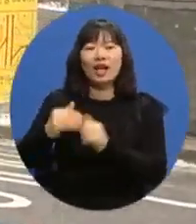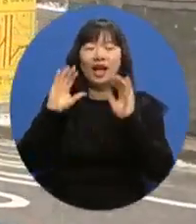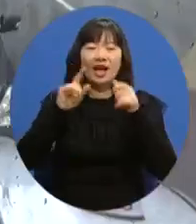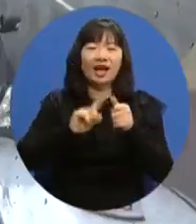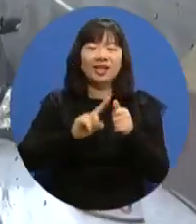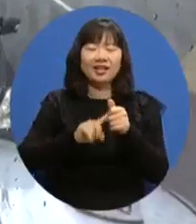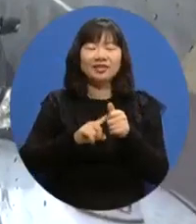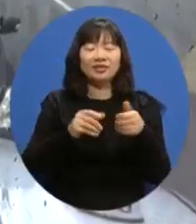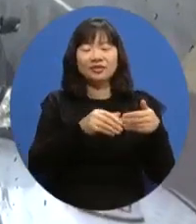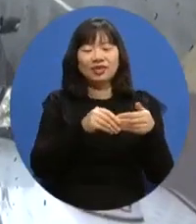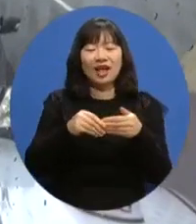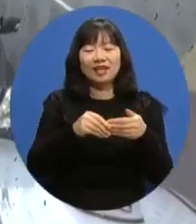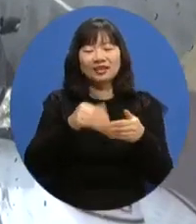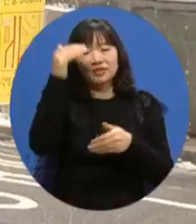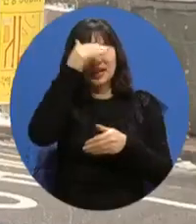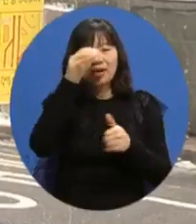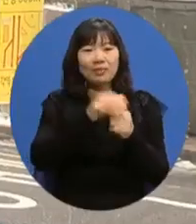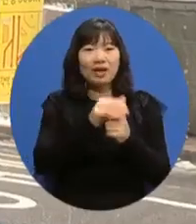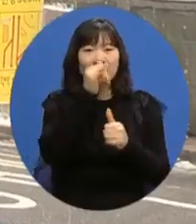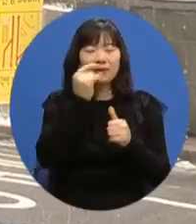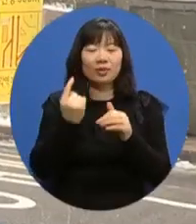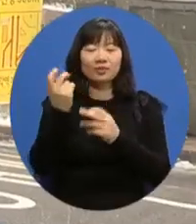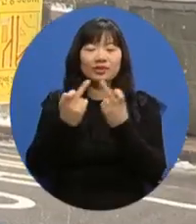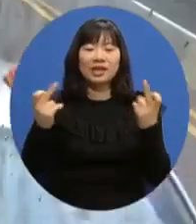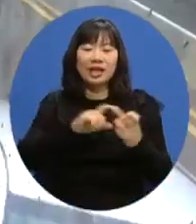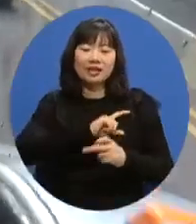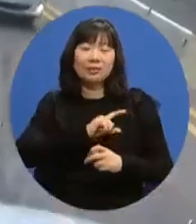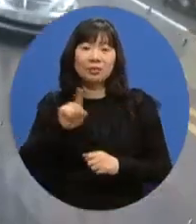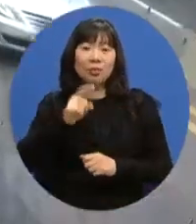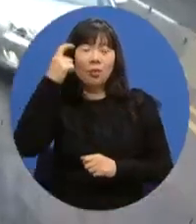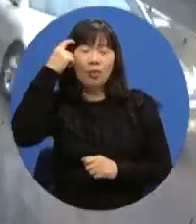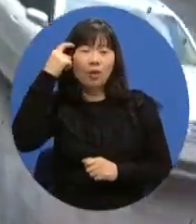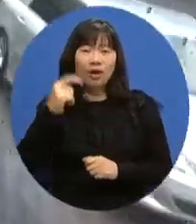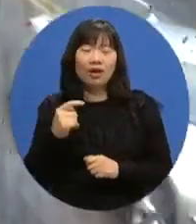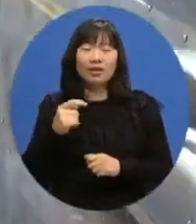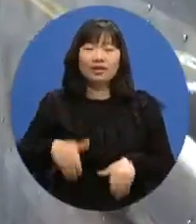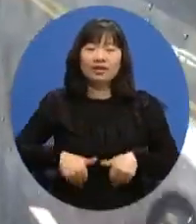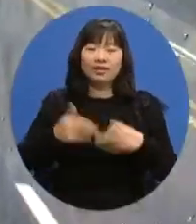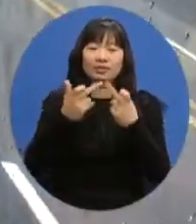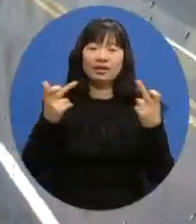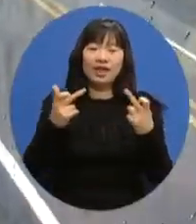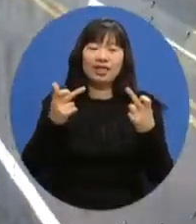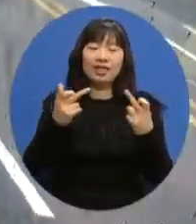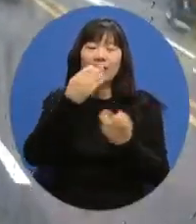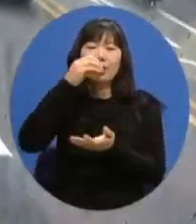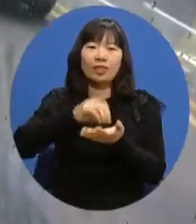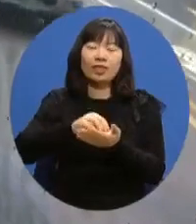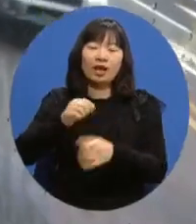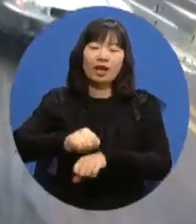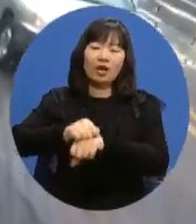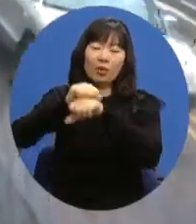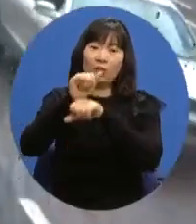가이드를 자처하고 나섰는데요. 높은 산 이름이 뭔데요? 난당까워요. 저거는 뭐예요?